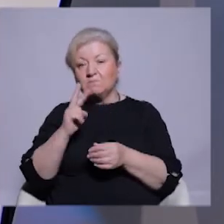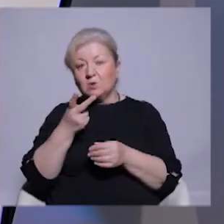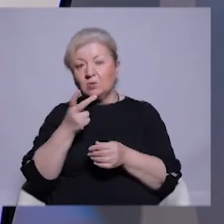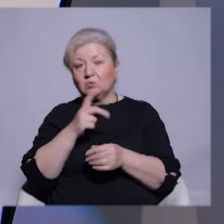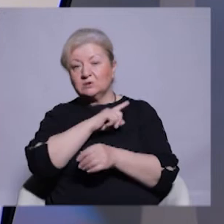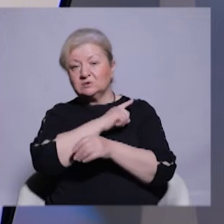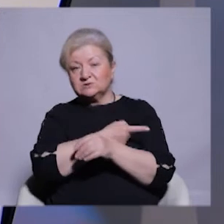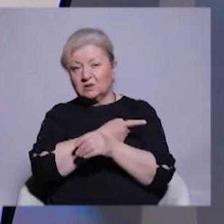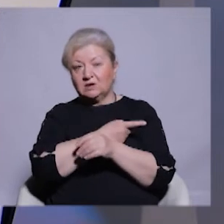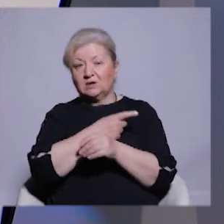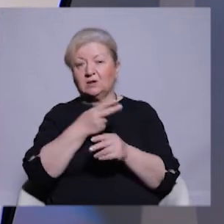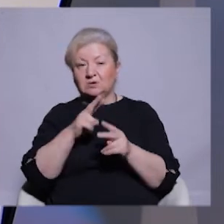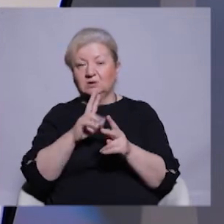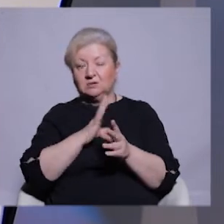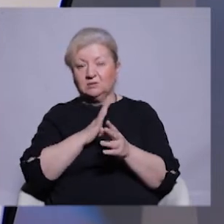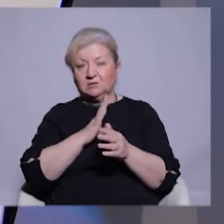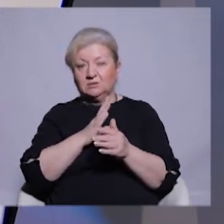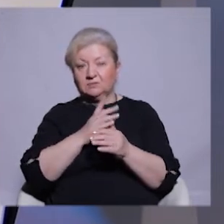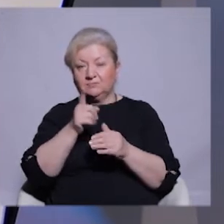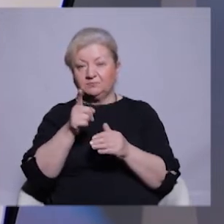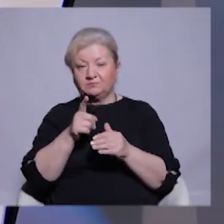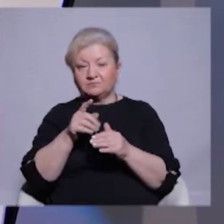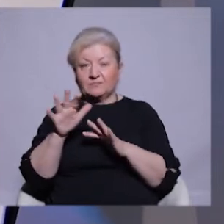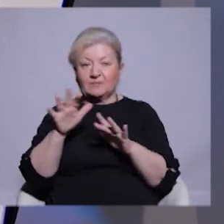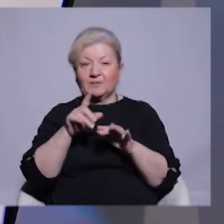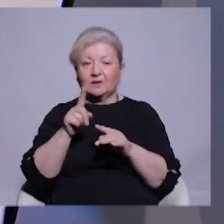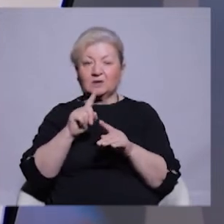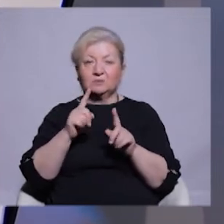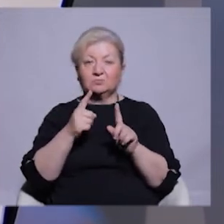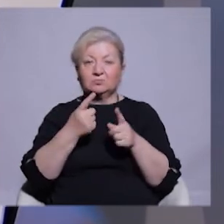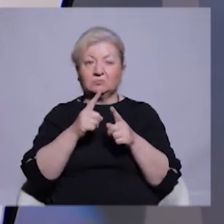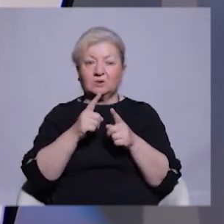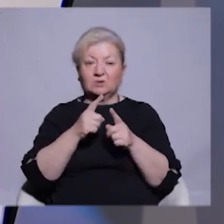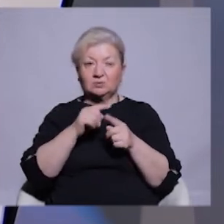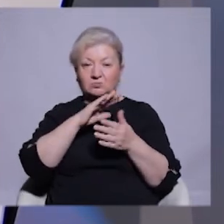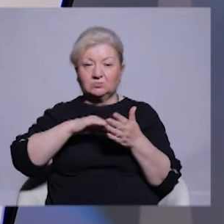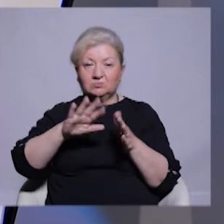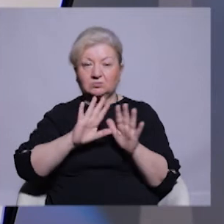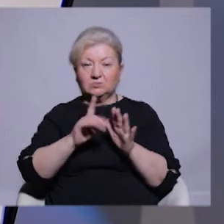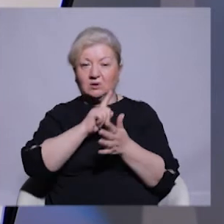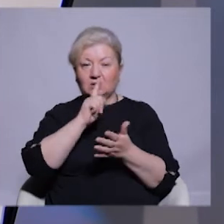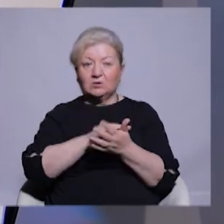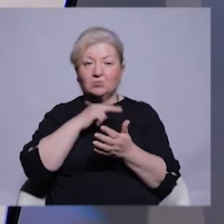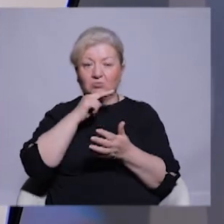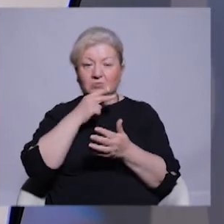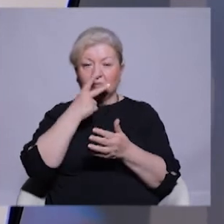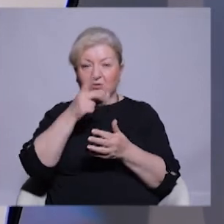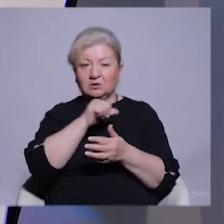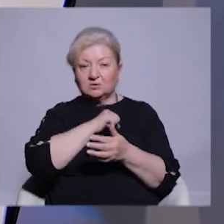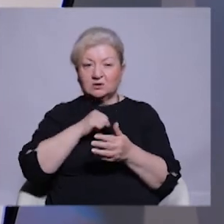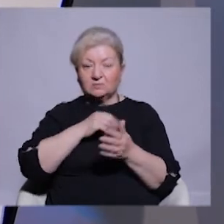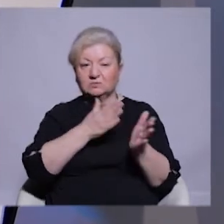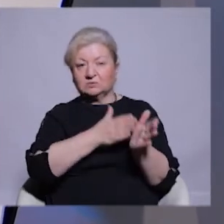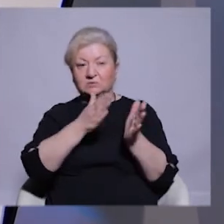მეორე ძალა, რომელიც, რა თქმა უნდა, ეს რეაქციის საყრდენია მოქმედებს. რატო ვუგულველყოფთ ამ ძალას? იმიტომ, რომ ყურადღება მიაქციეთ